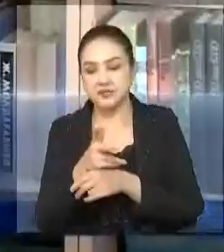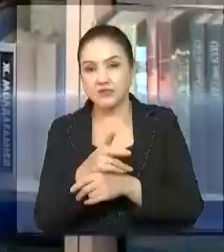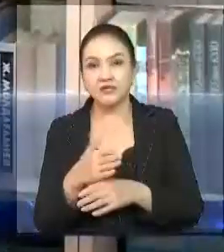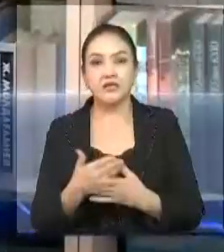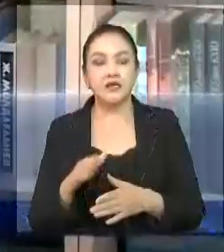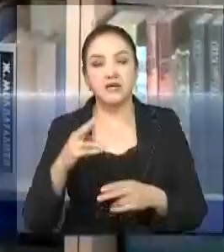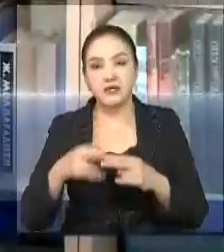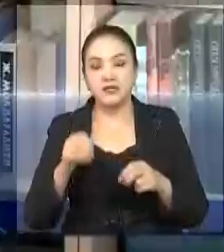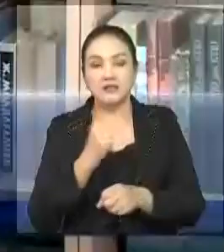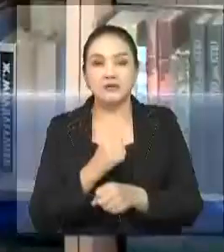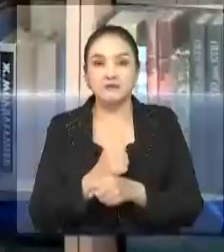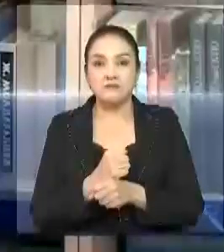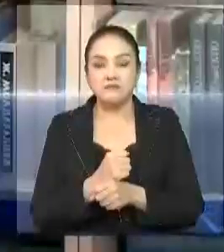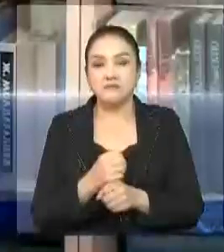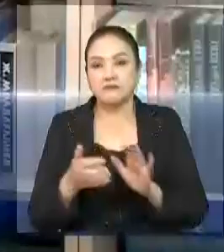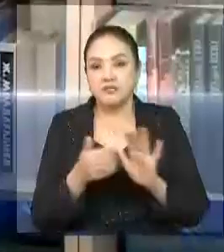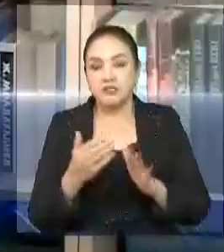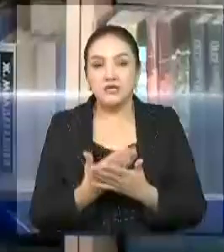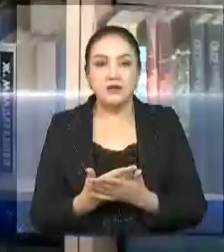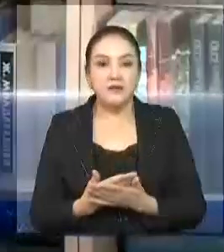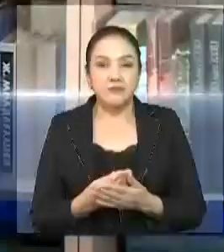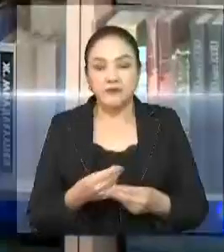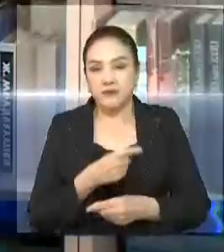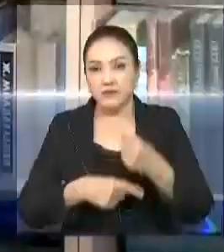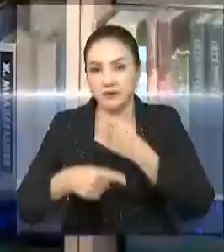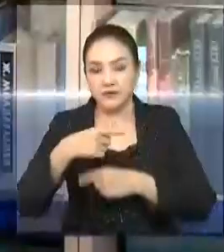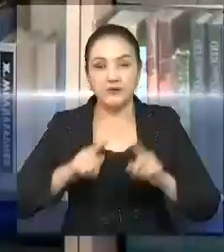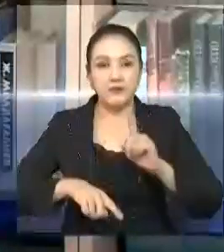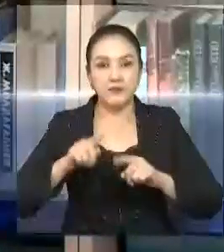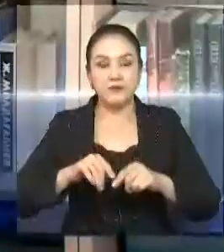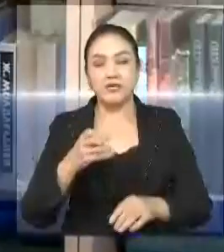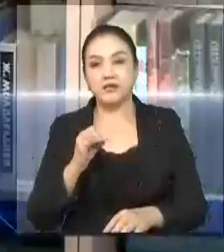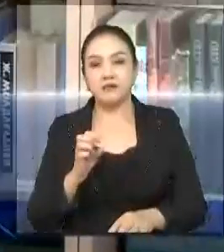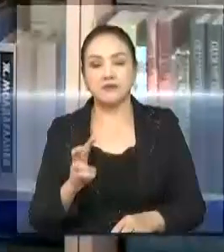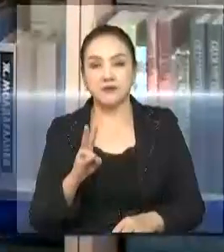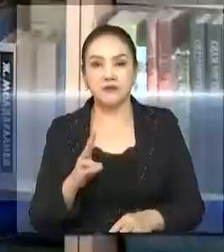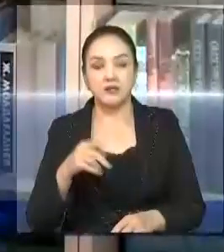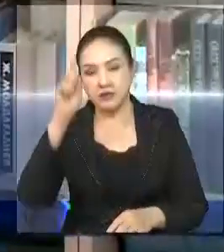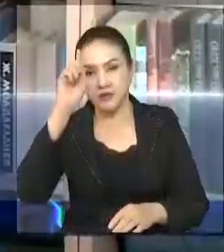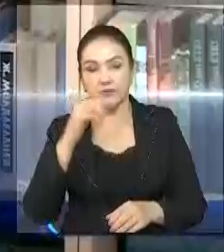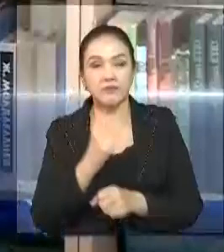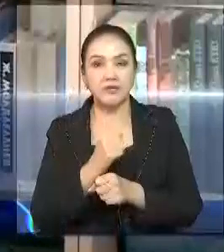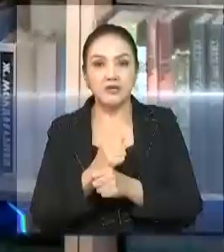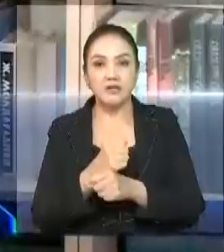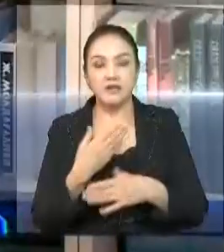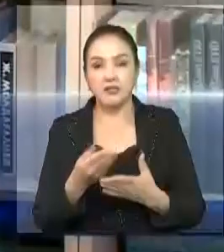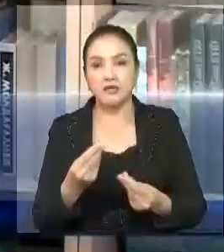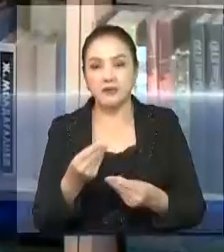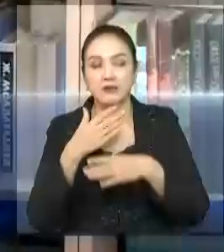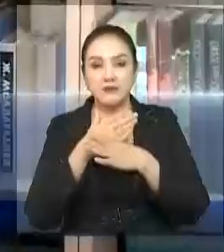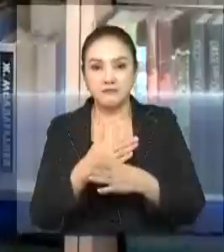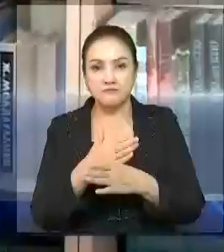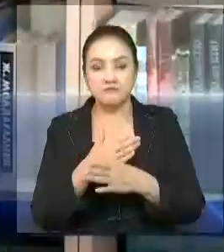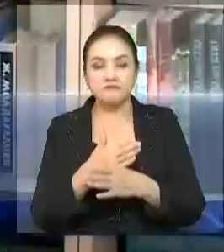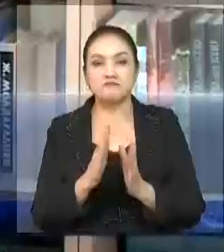Завершив свою работу, он столкнулся с нехваткой средств для возвращения на родину. Сакен Сейфуллин, как государственный деятель, оказал ему финансовую